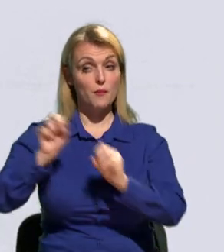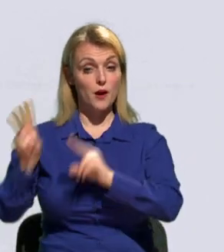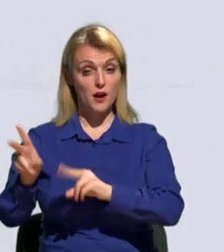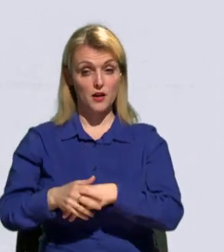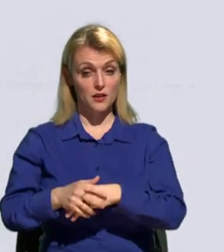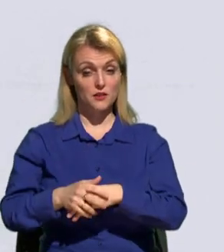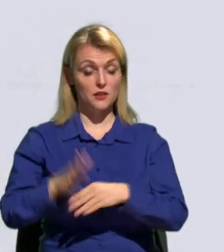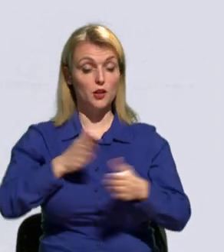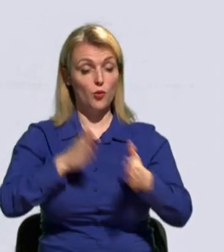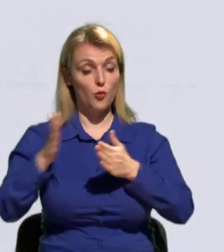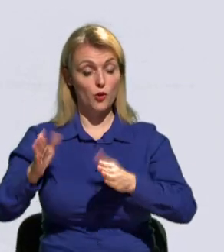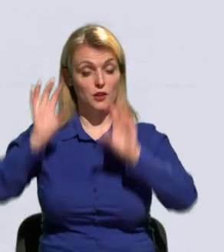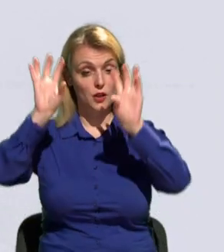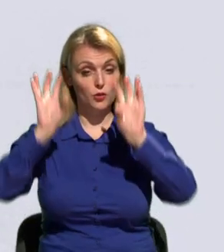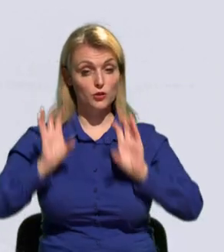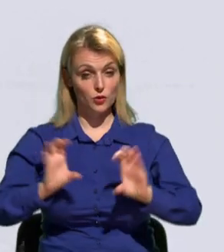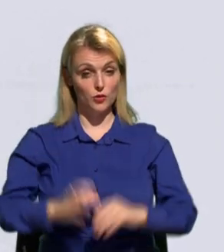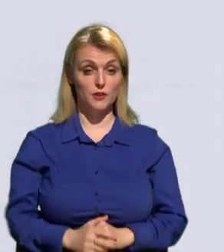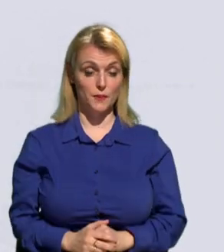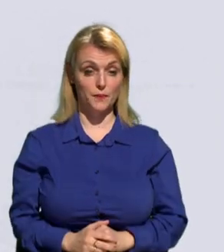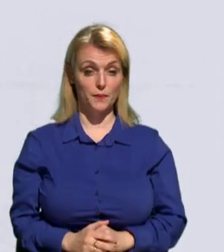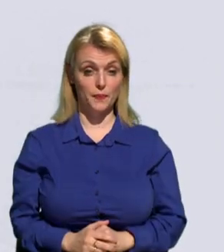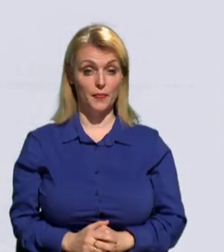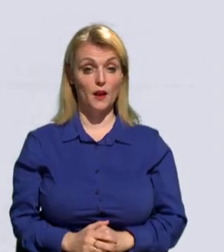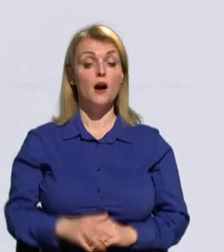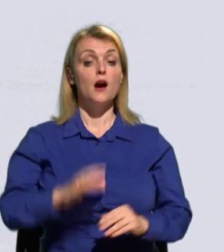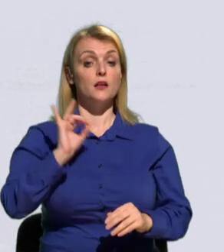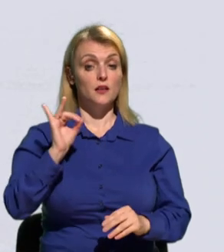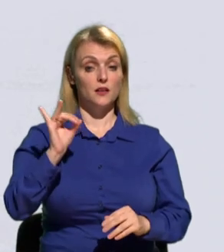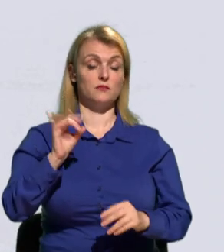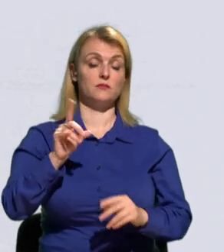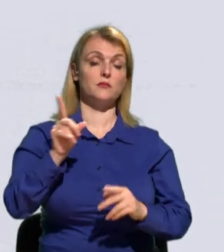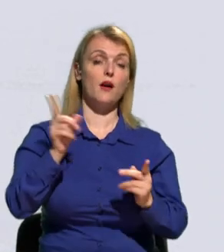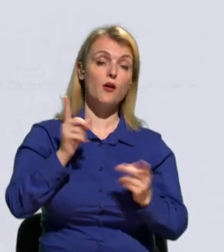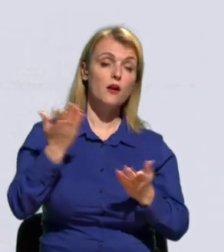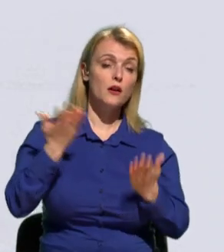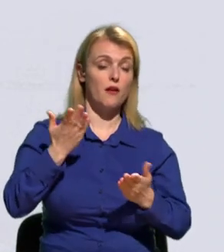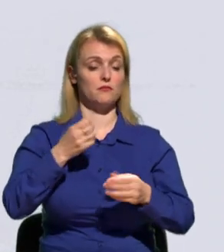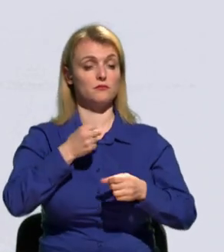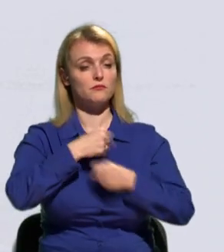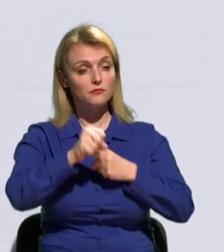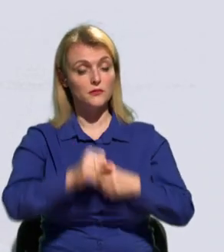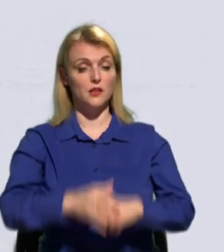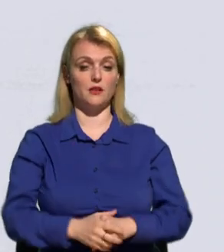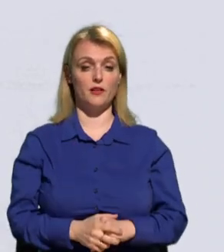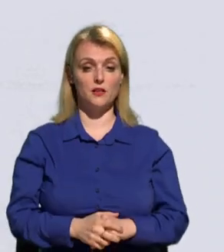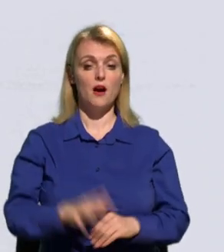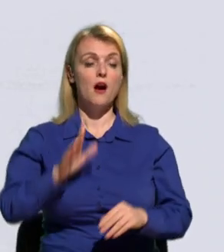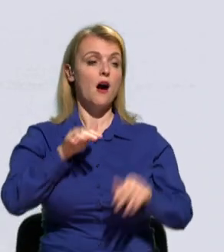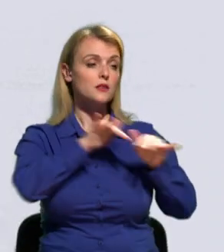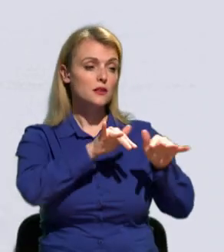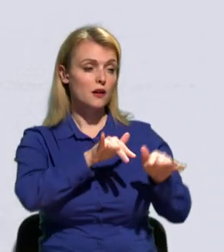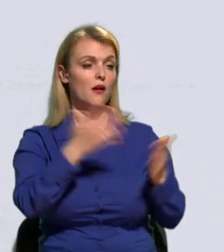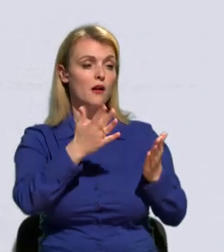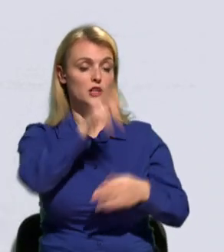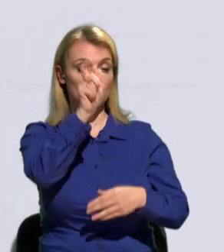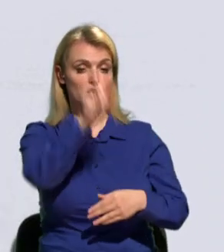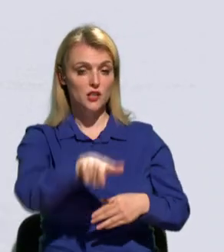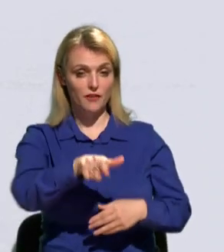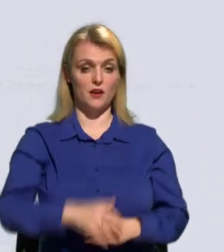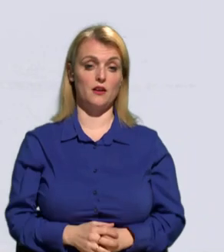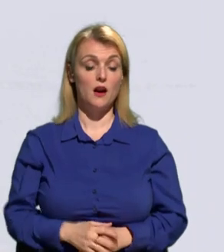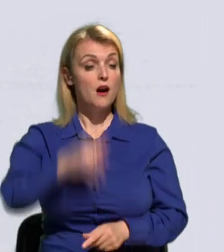ordinii constituționale, integrității teritoriale, îndemnul la acte de violență publică, atentarea la siguranța persoanei și a bunurilor